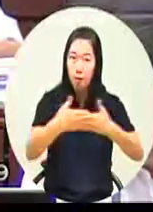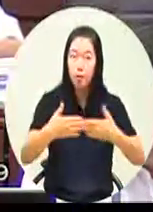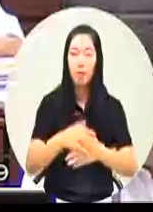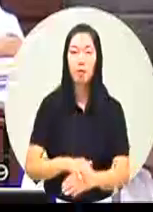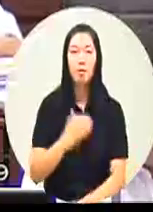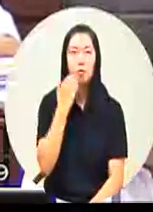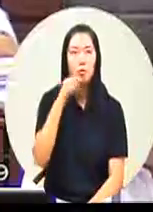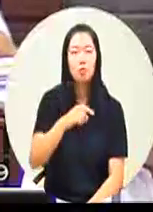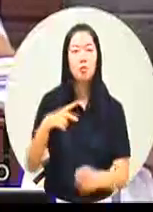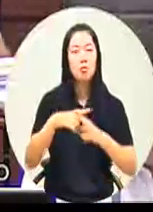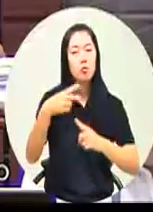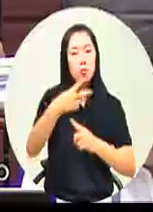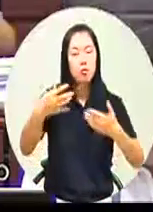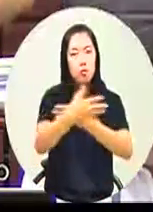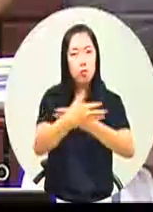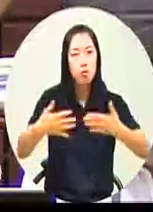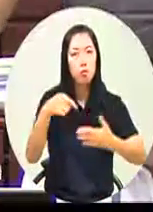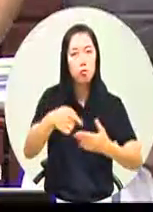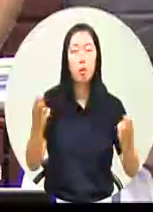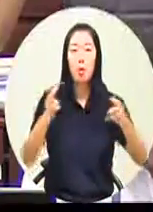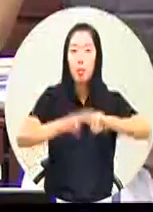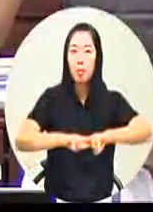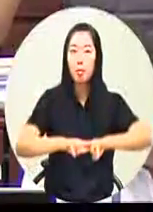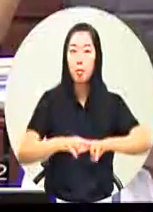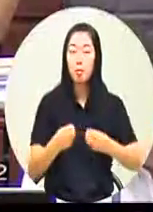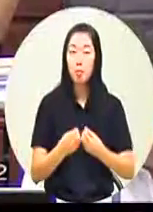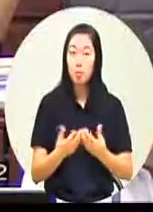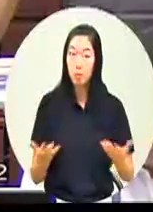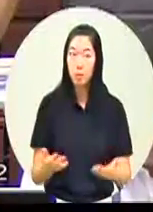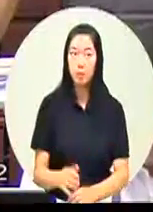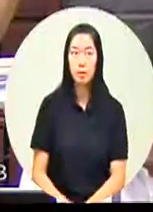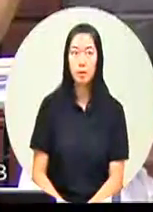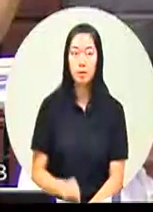小三通的这个部分去解除了之后怎么办，我们目